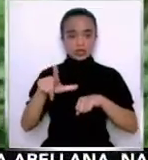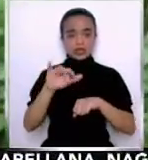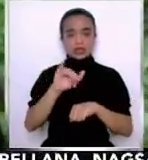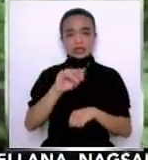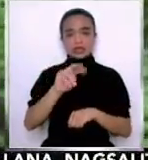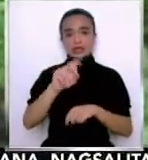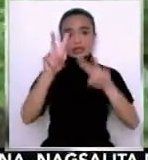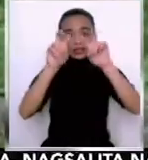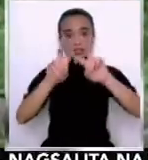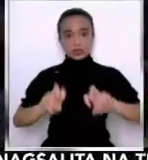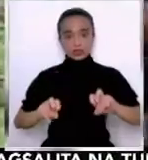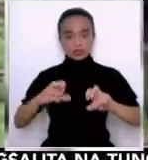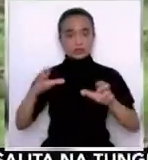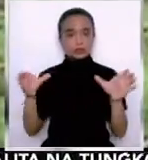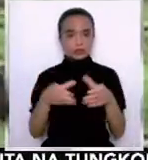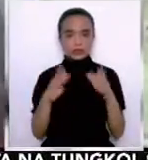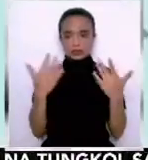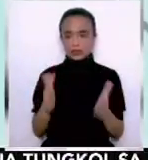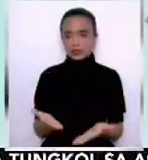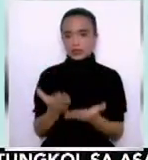ATC.